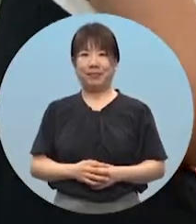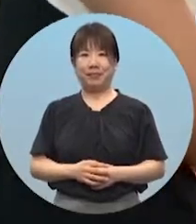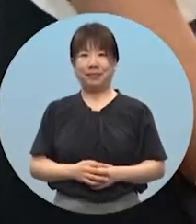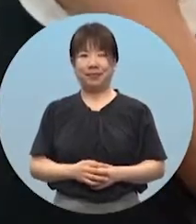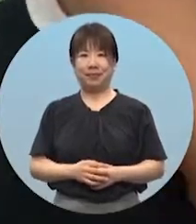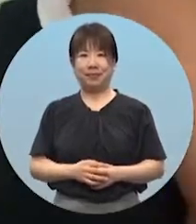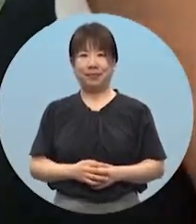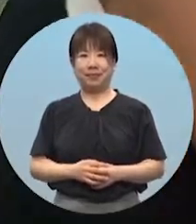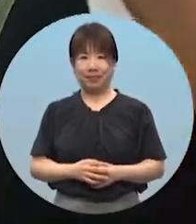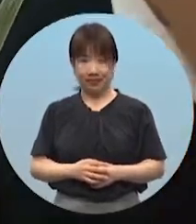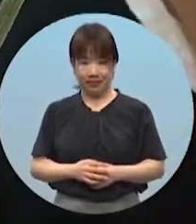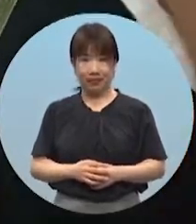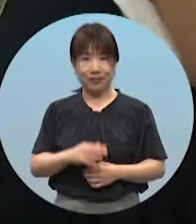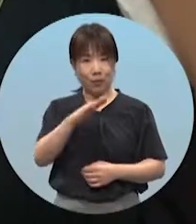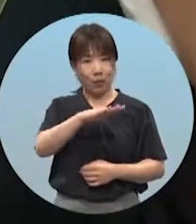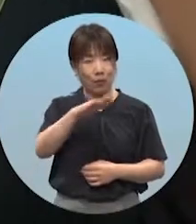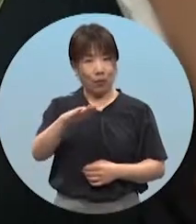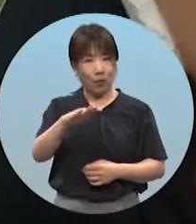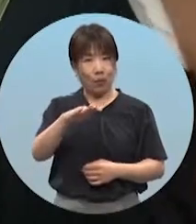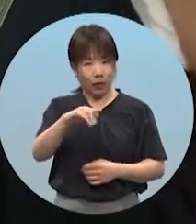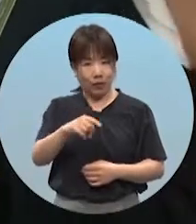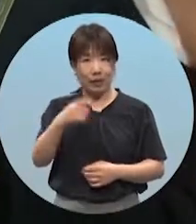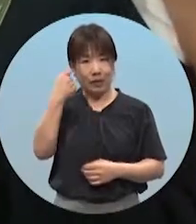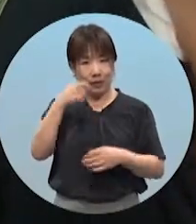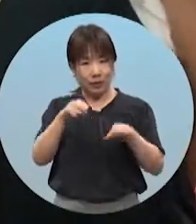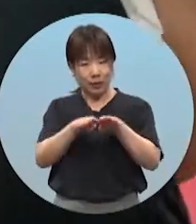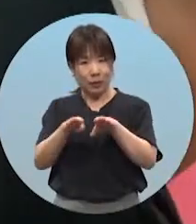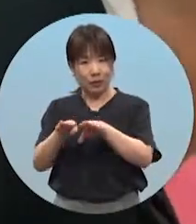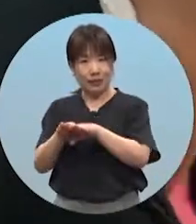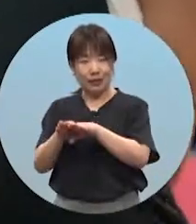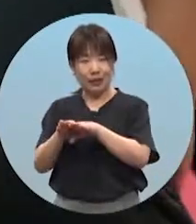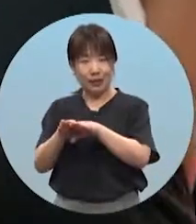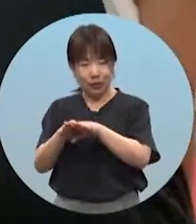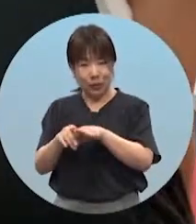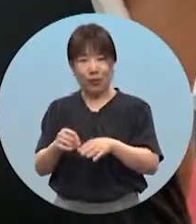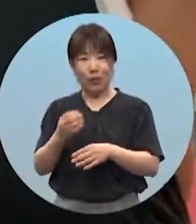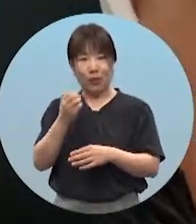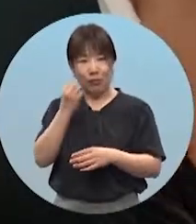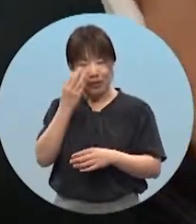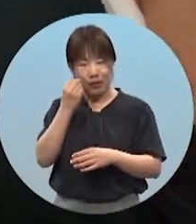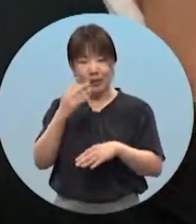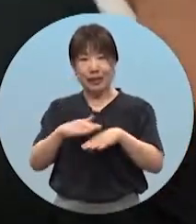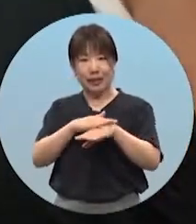参加者にとって夏休みの貴重な体験になったのではないでしょうか。